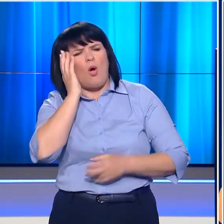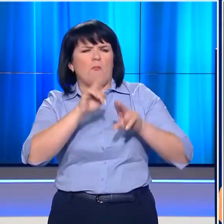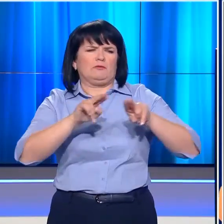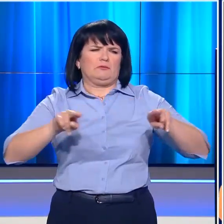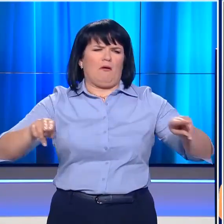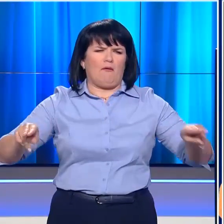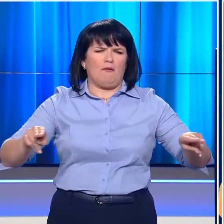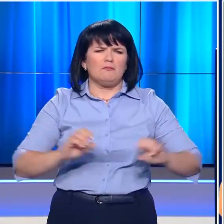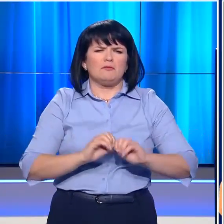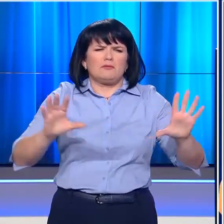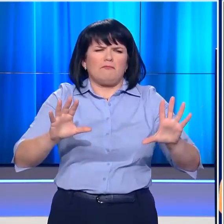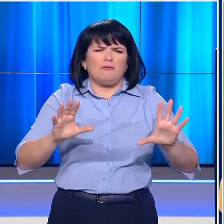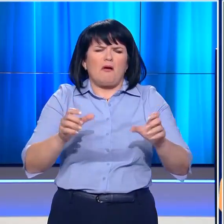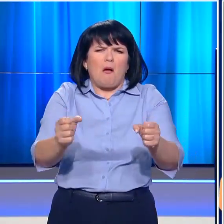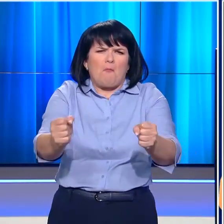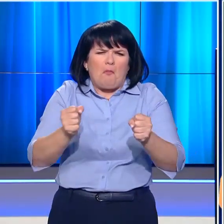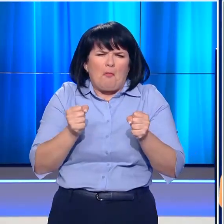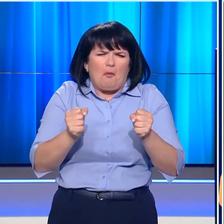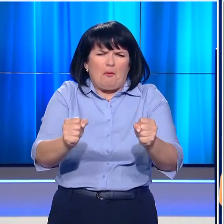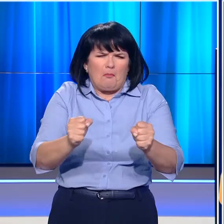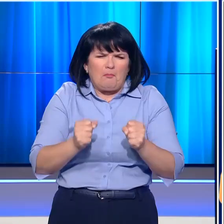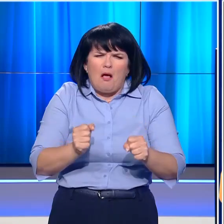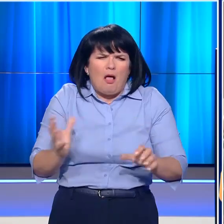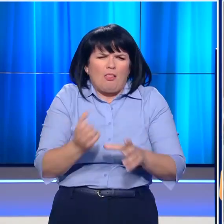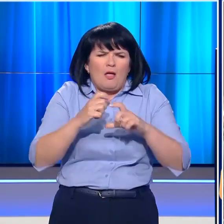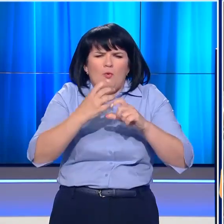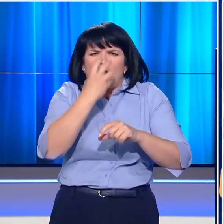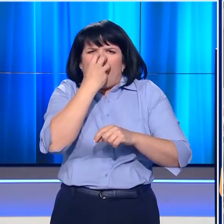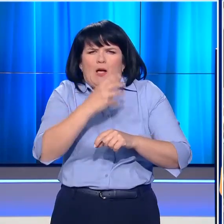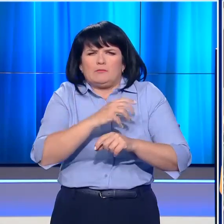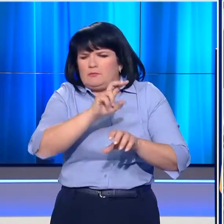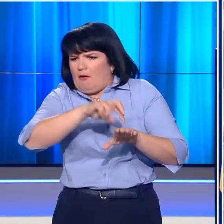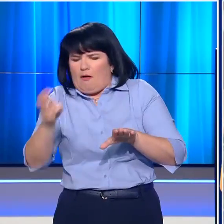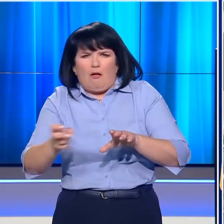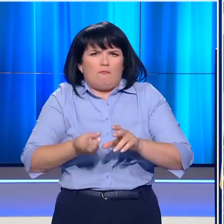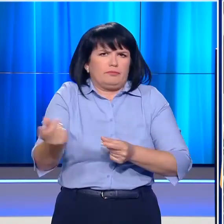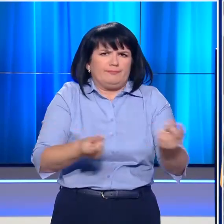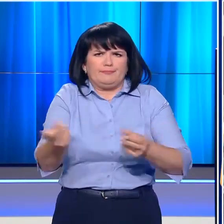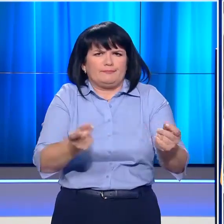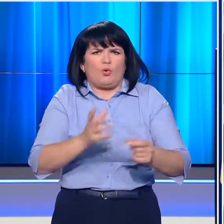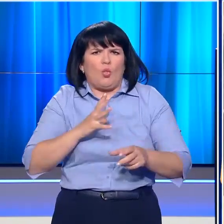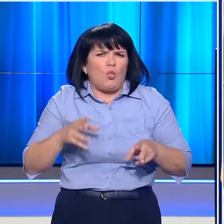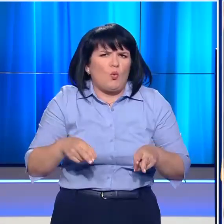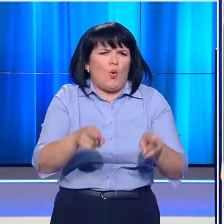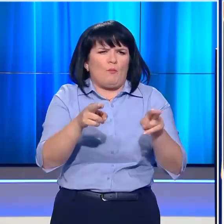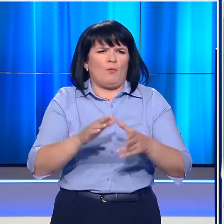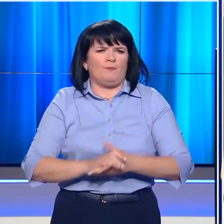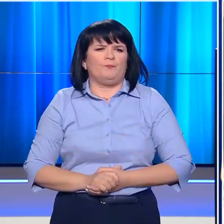momentos. Salí tan rápido que no saqué mi tapaboca. Οι κάτοικοι βγαίνουν στους δρόμους πανικόβλητοι.